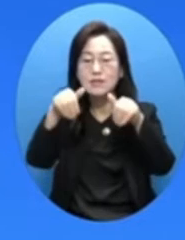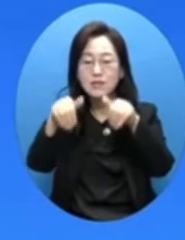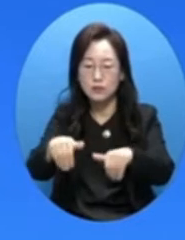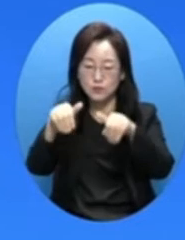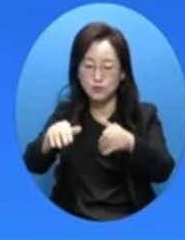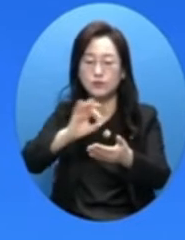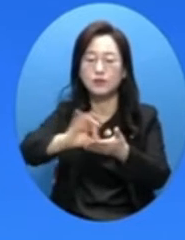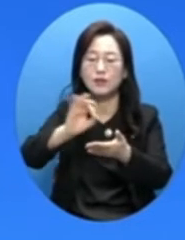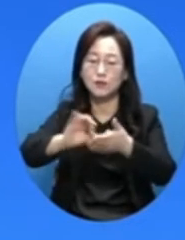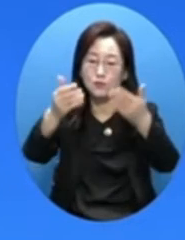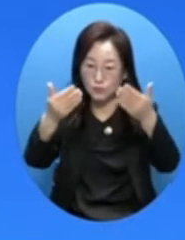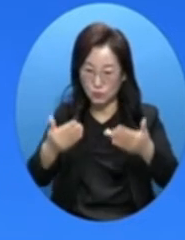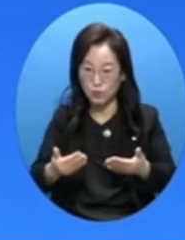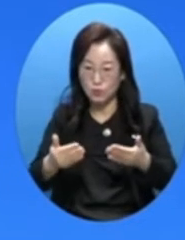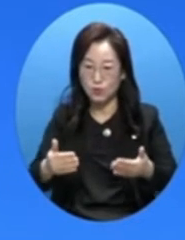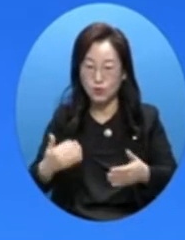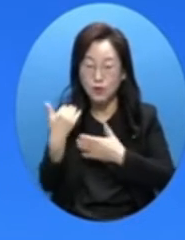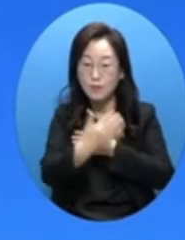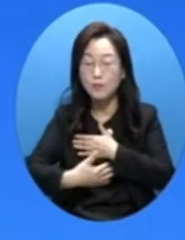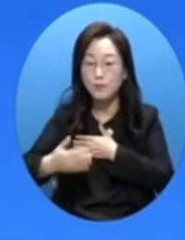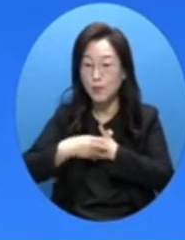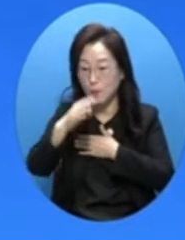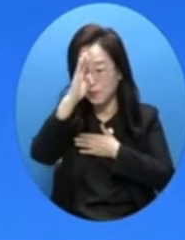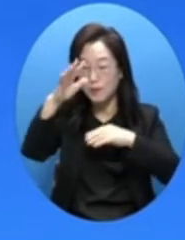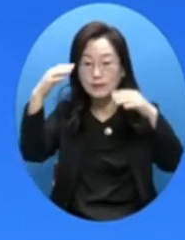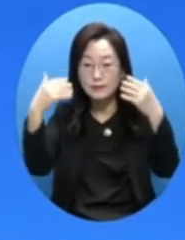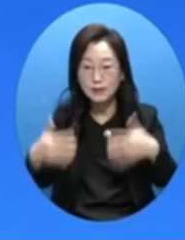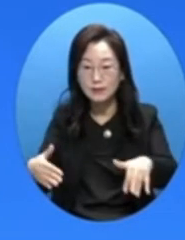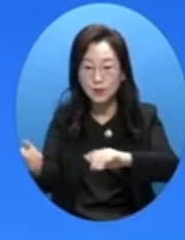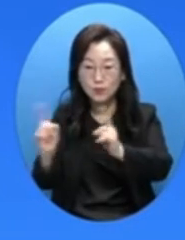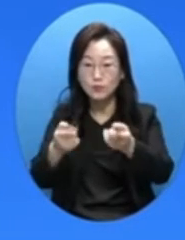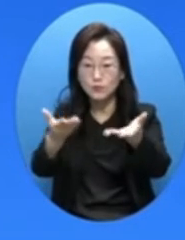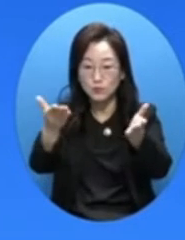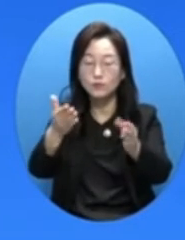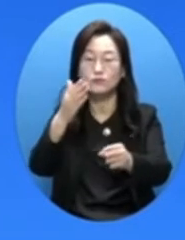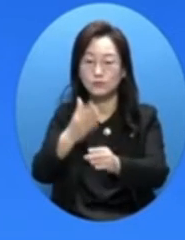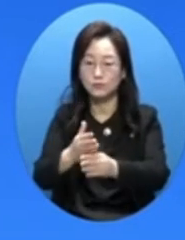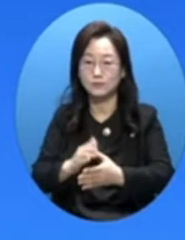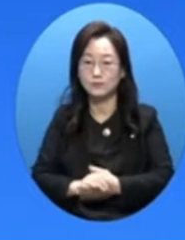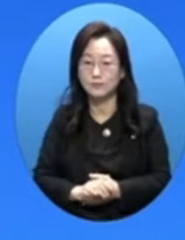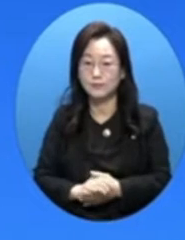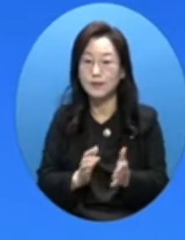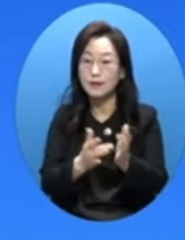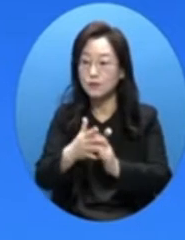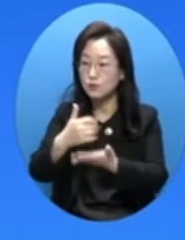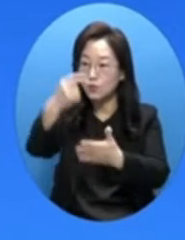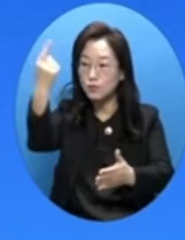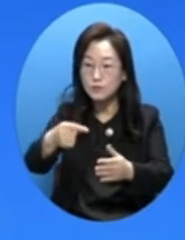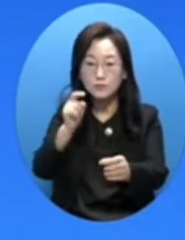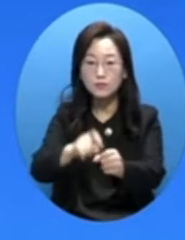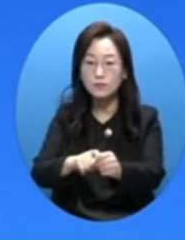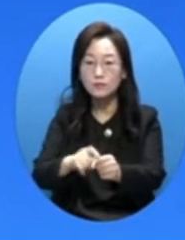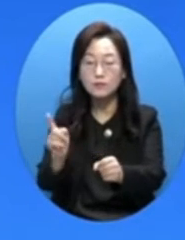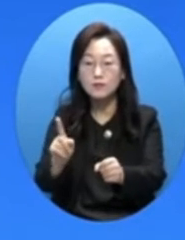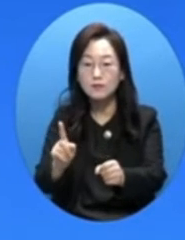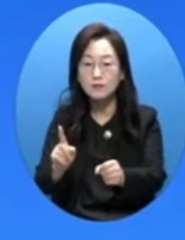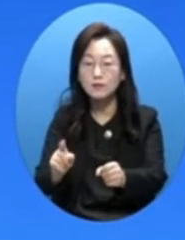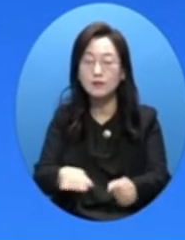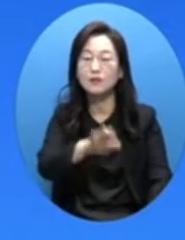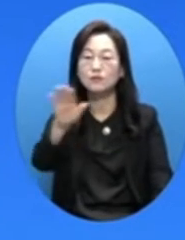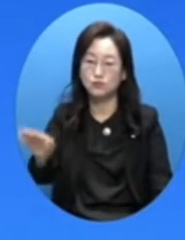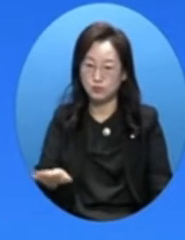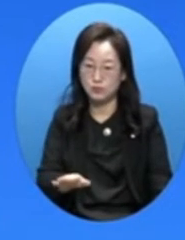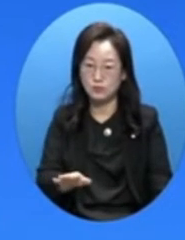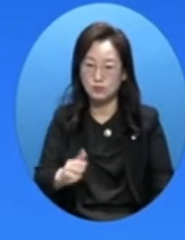세워주시고 우리 몸의 병과 약한 것을 고쳐주고 계신 것입니다. 예수님이 오신 목적은 우리가 주님